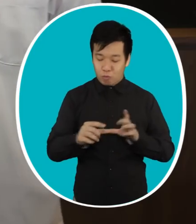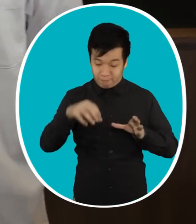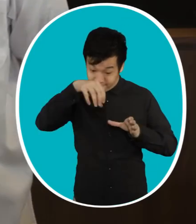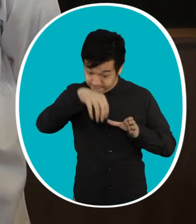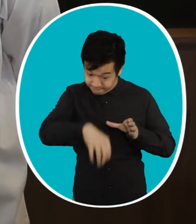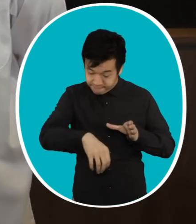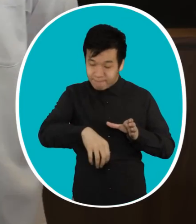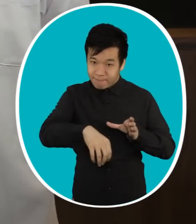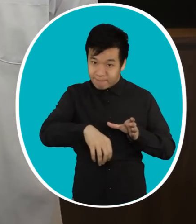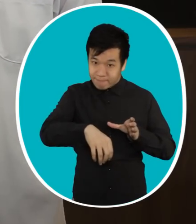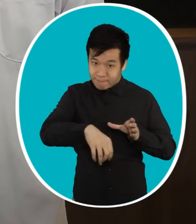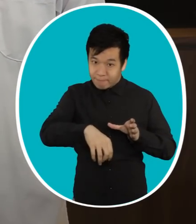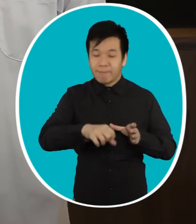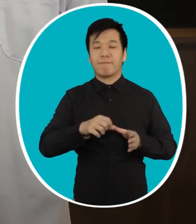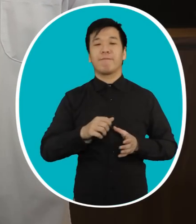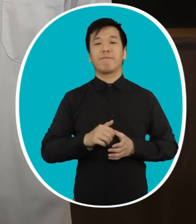好將佢放落去，